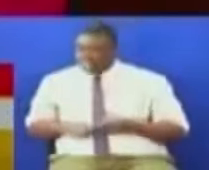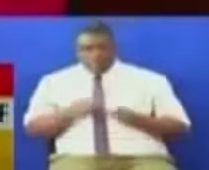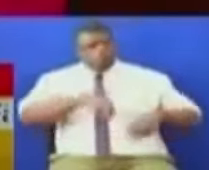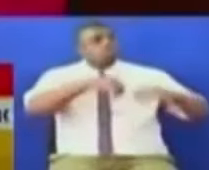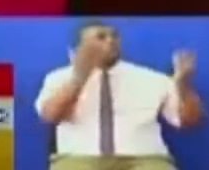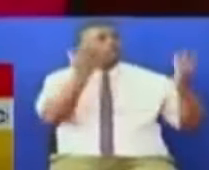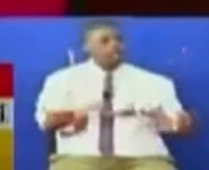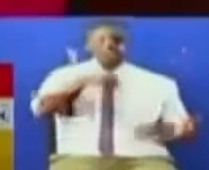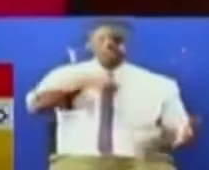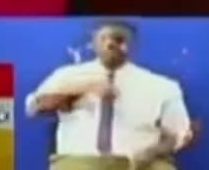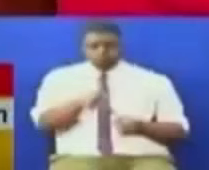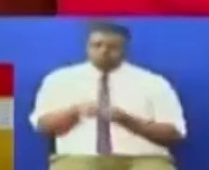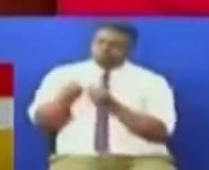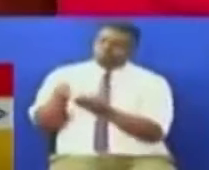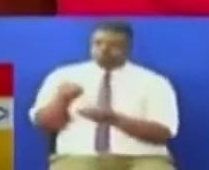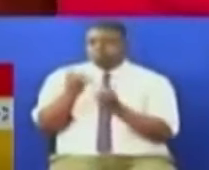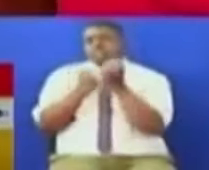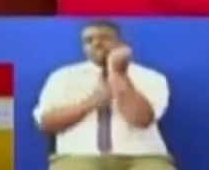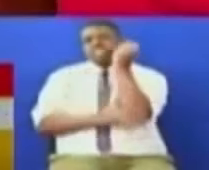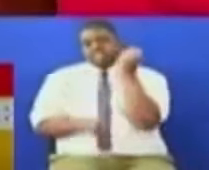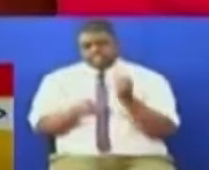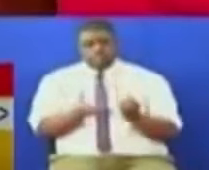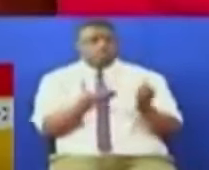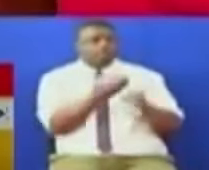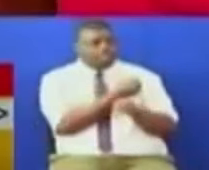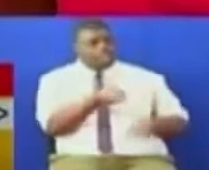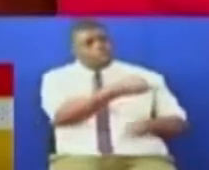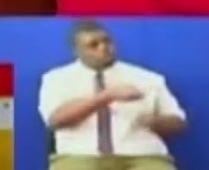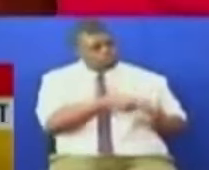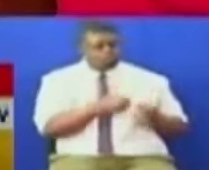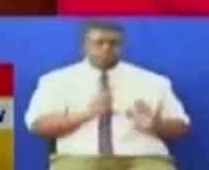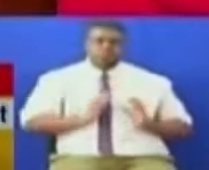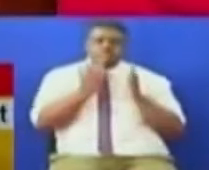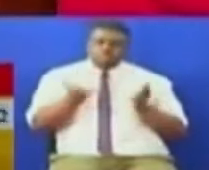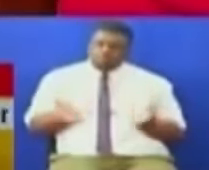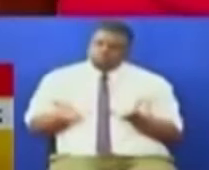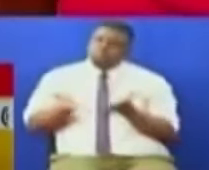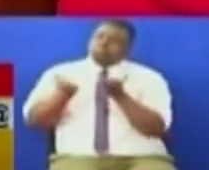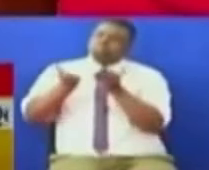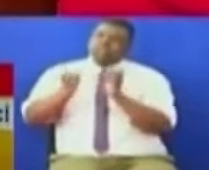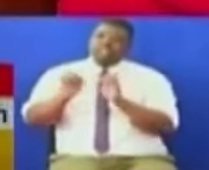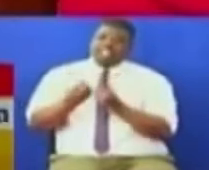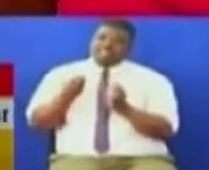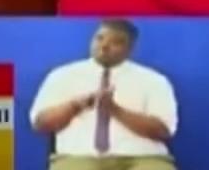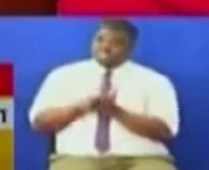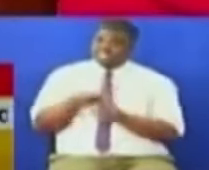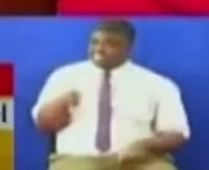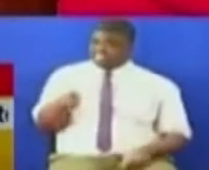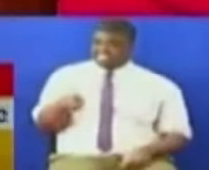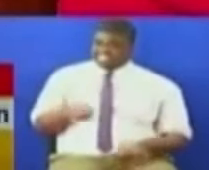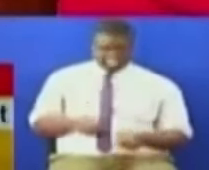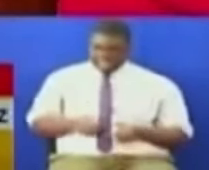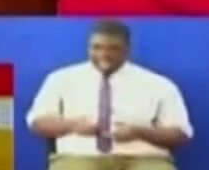mpaka pride kuwa na kumilikiwa na mtu binafsi, maisha yao kwa nia njema kabisa, lakini fedha ikawa diverted kama tulivyoona, mtu